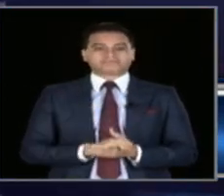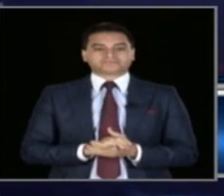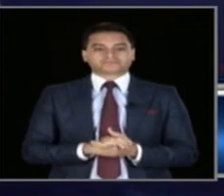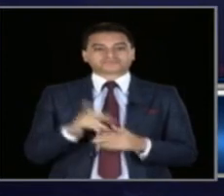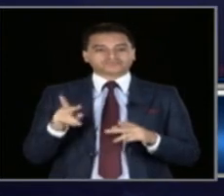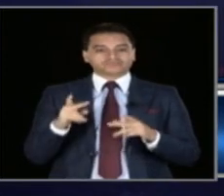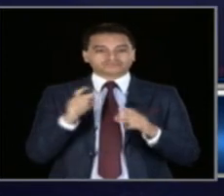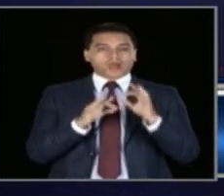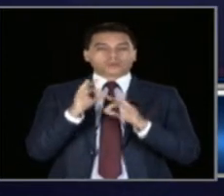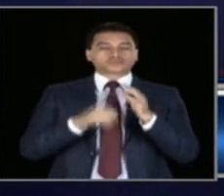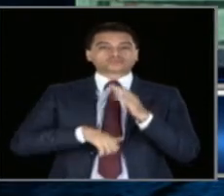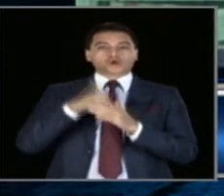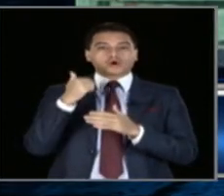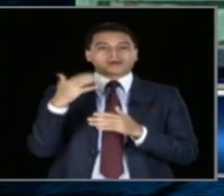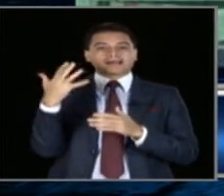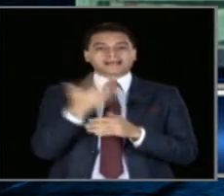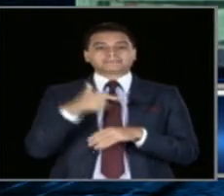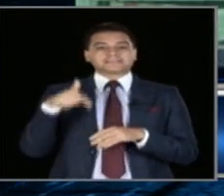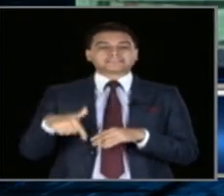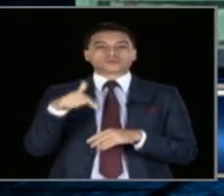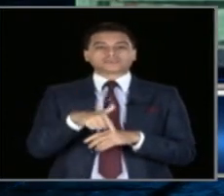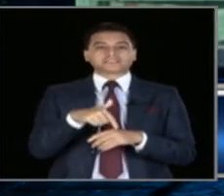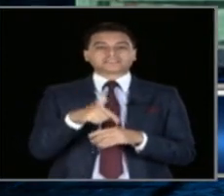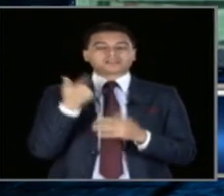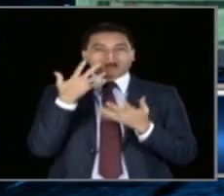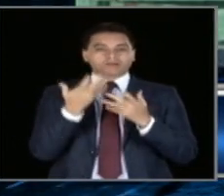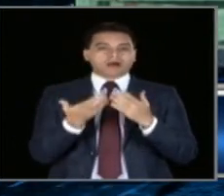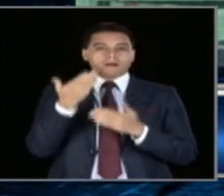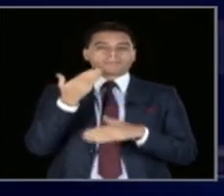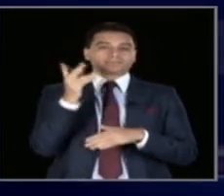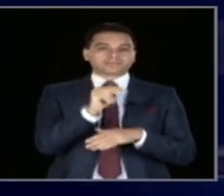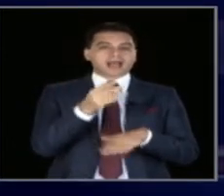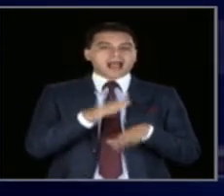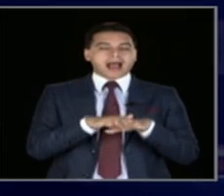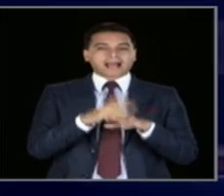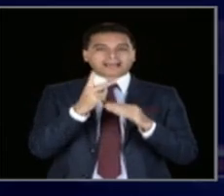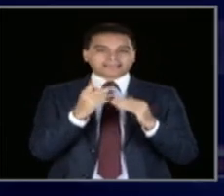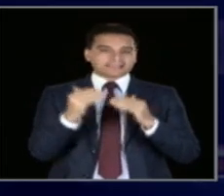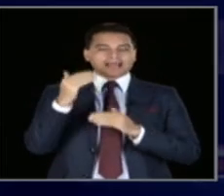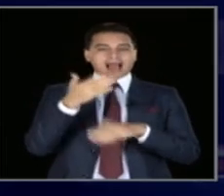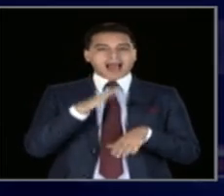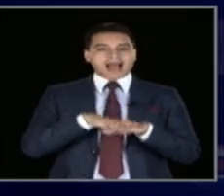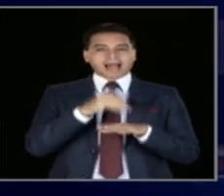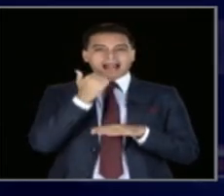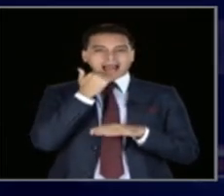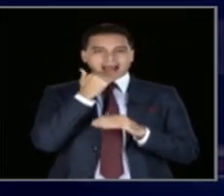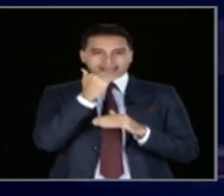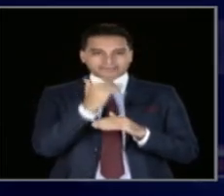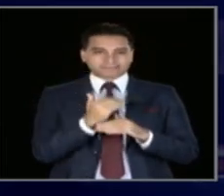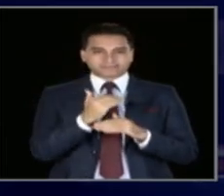كسب الدوري ب 66 نقطة، فرق نقطتين عن الأهلي، 20 فوز و6